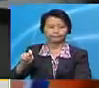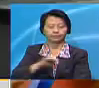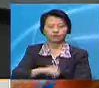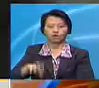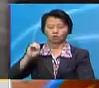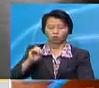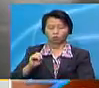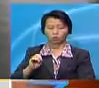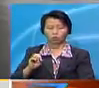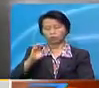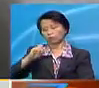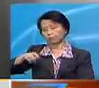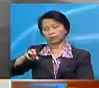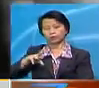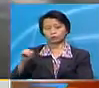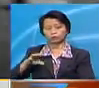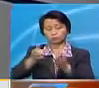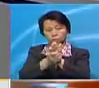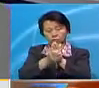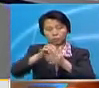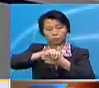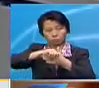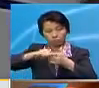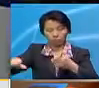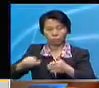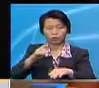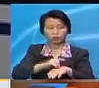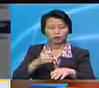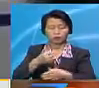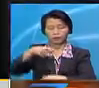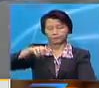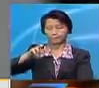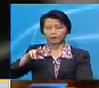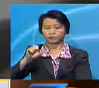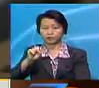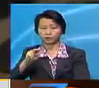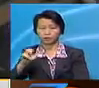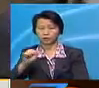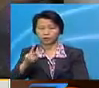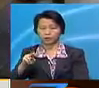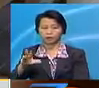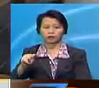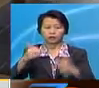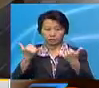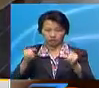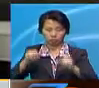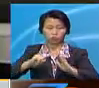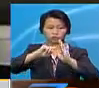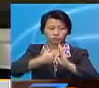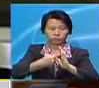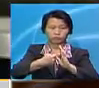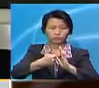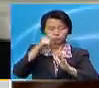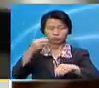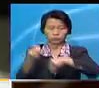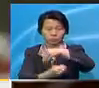operator perkhidmatan lrt dan Monorail di lembah Klang dan anak Syarikat prasarana Malaysia berhad kini boleh memulakan proses